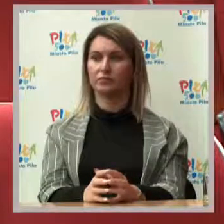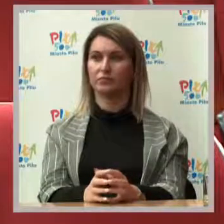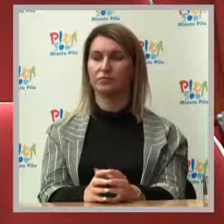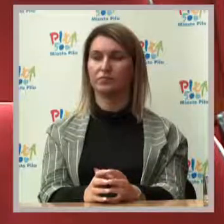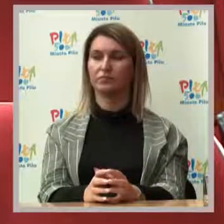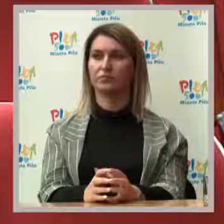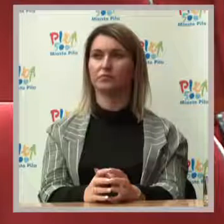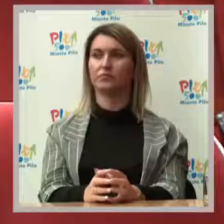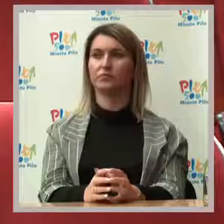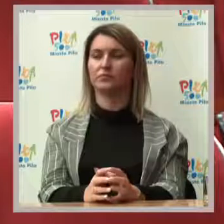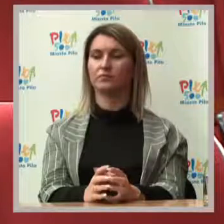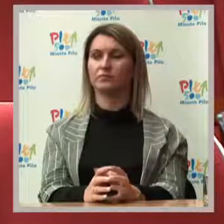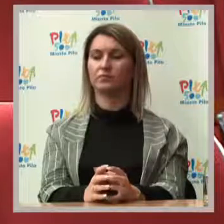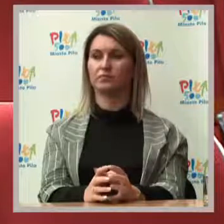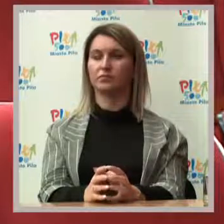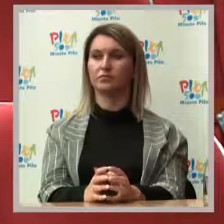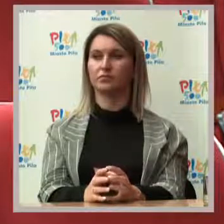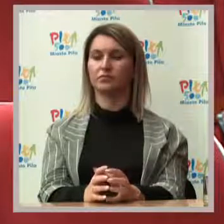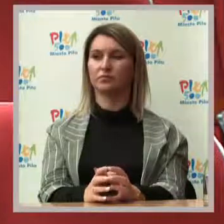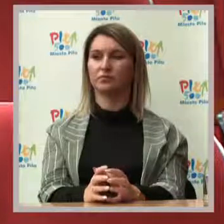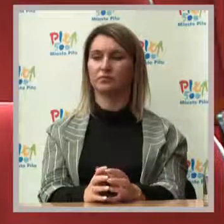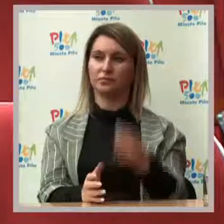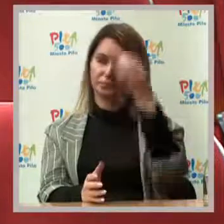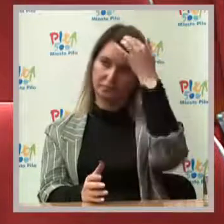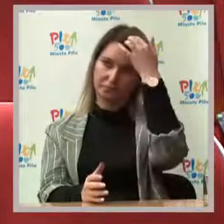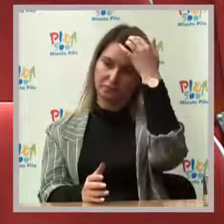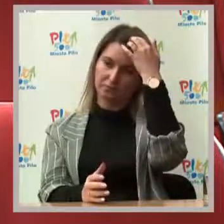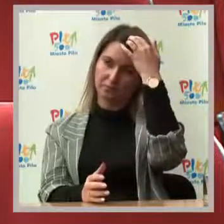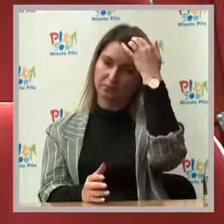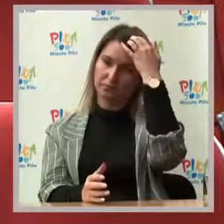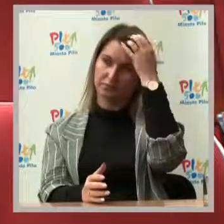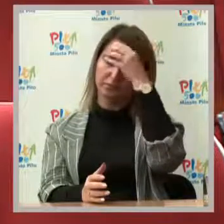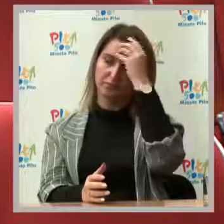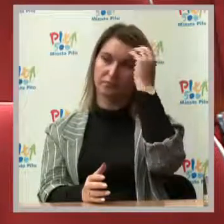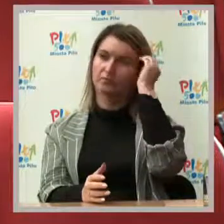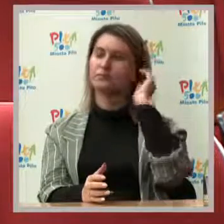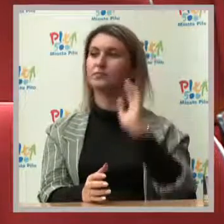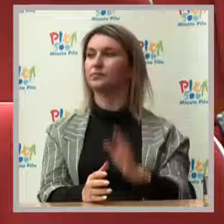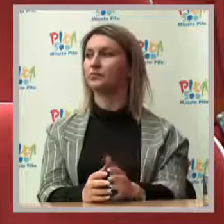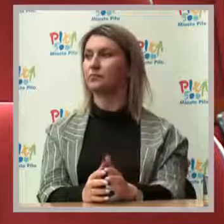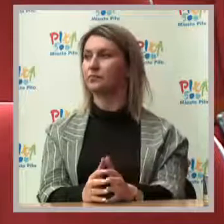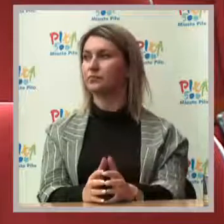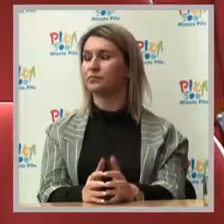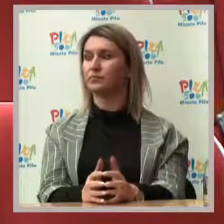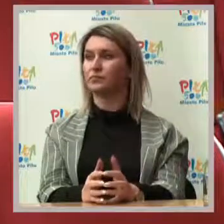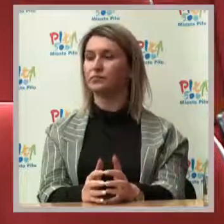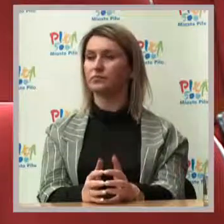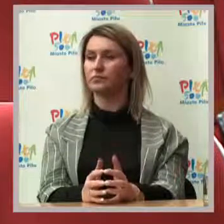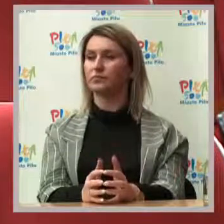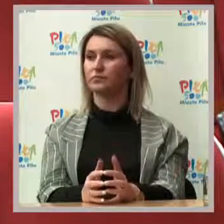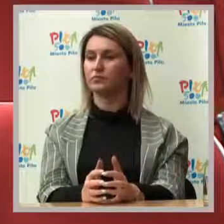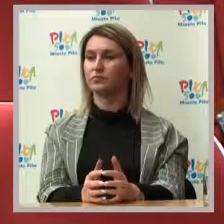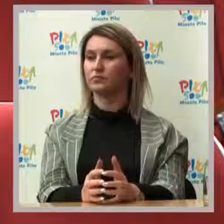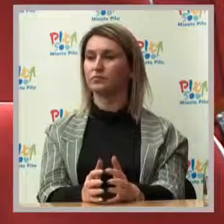przekracza 1%, więc to nie jest mało. Natomiast w trakcie zmian kolejnych budżetów, kolejnych miesięcy będziemy ten